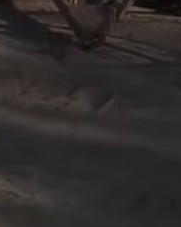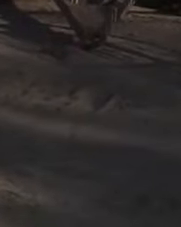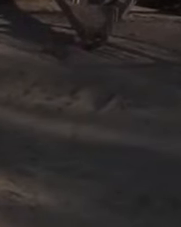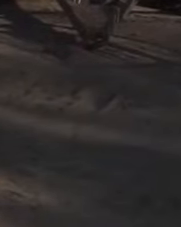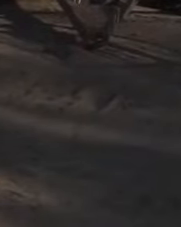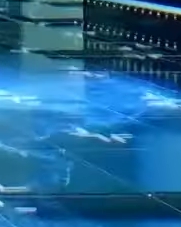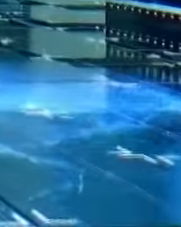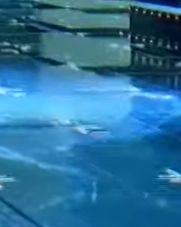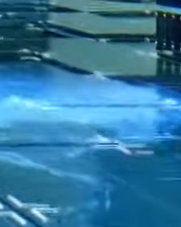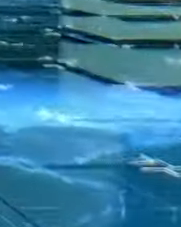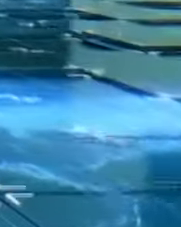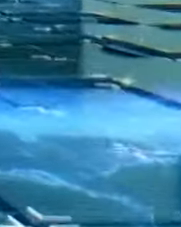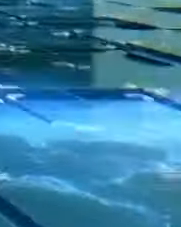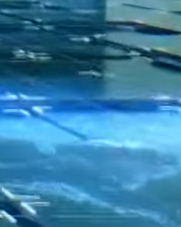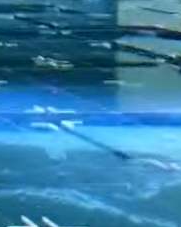ЖТСУ.